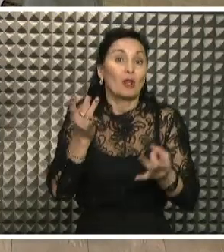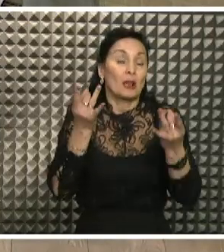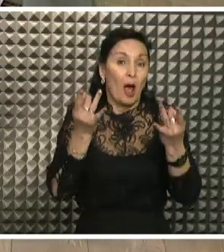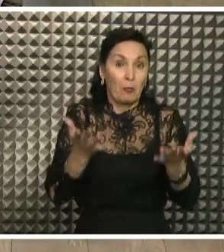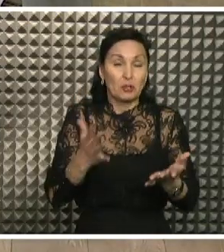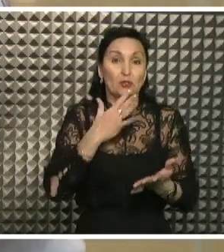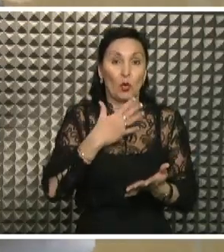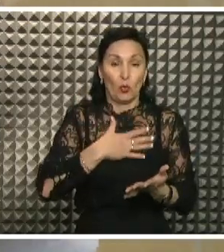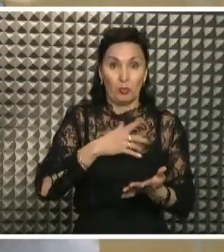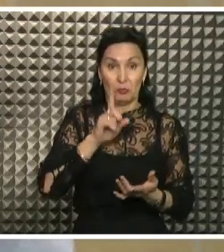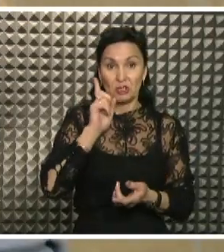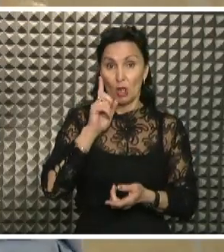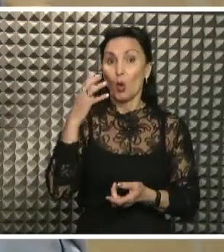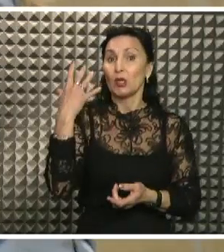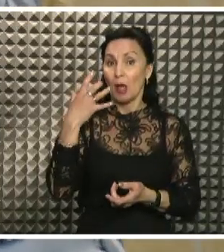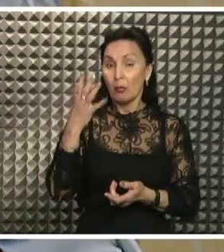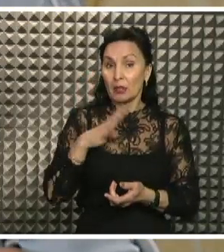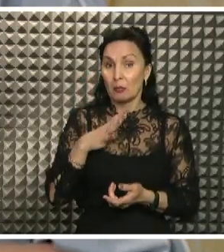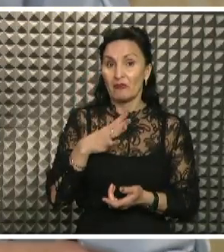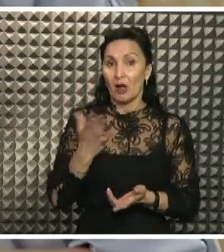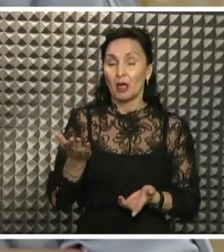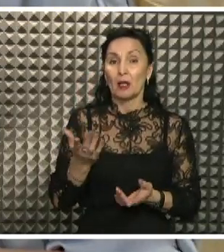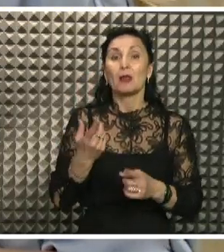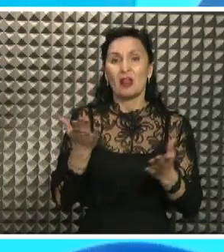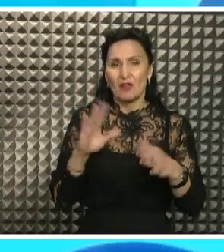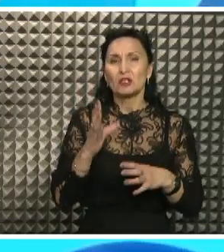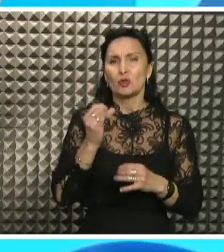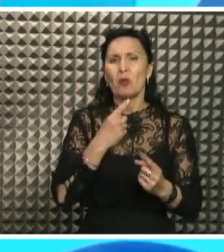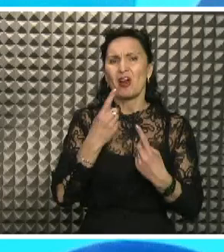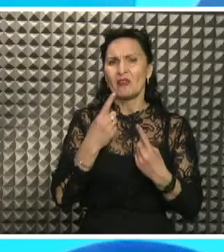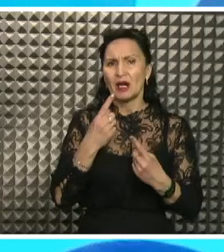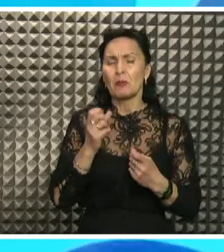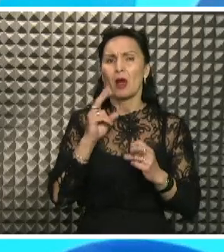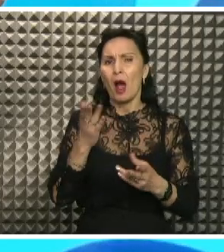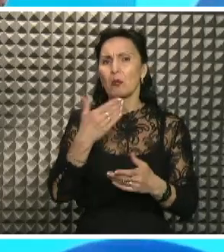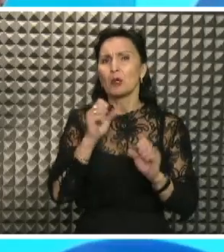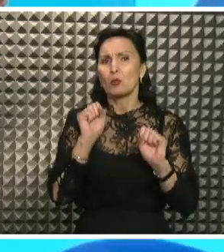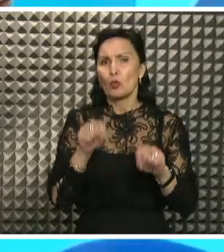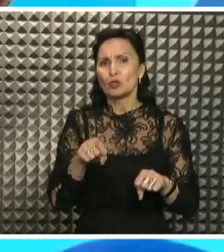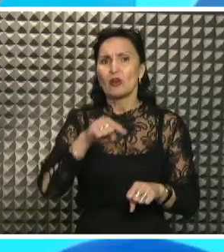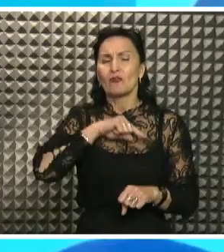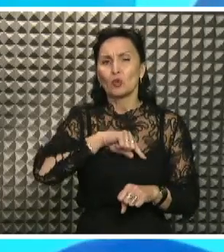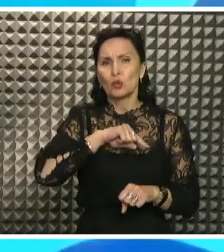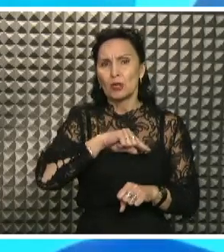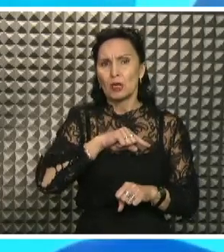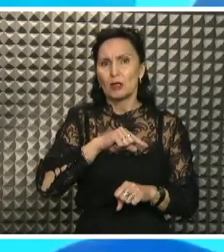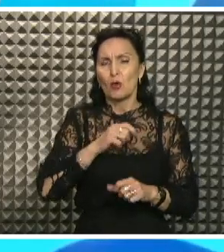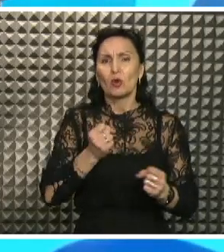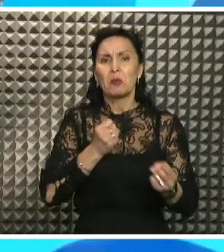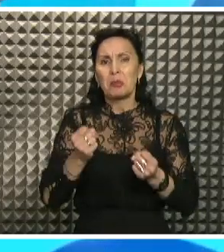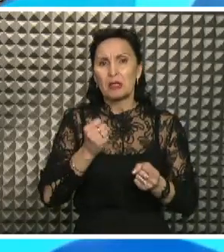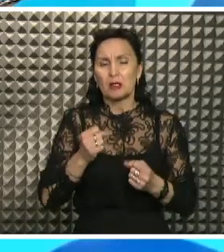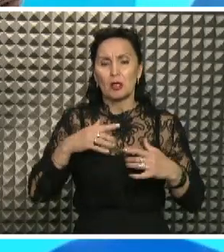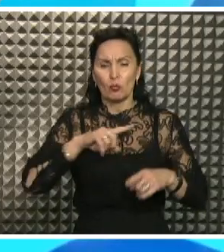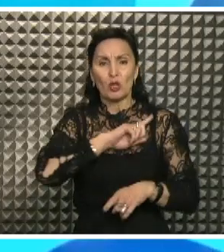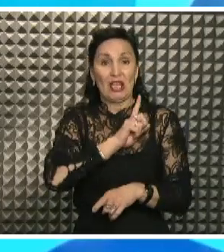обычные любимые зеленые яблоки. Поэтому давайте еще поговорим с вами, как мы можем нутриентами укрепить иммунитет. То есть